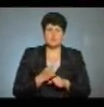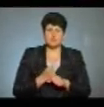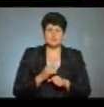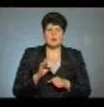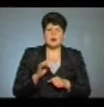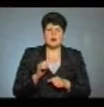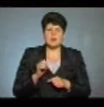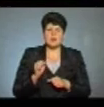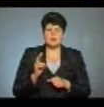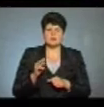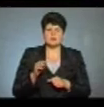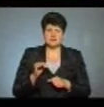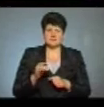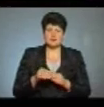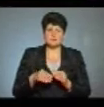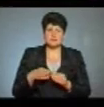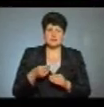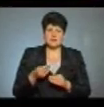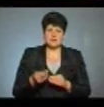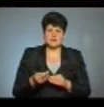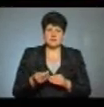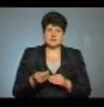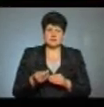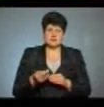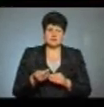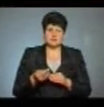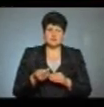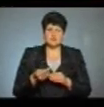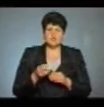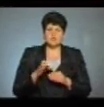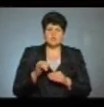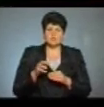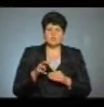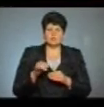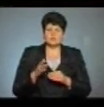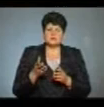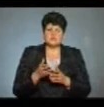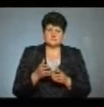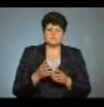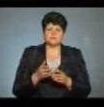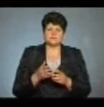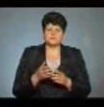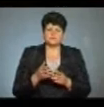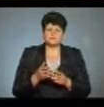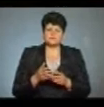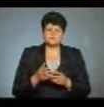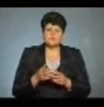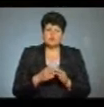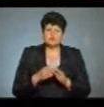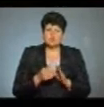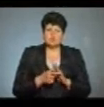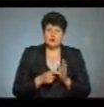реактивами. Передається через шлюзове вікно вже розкрапана суміш, де безпосередньо в сусідньому